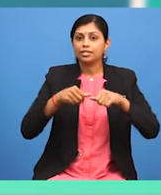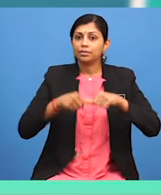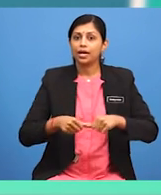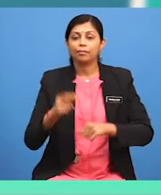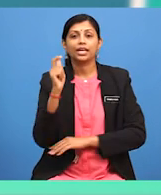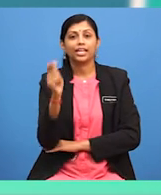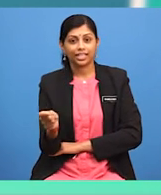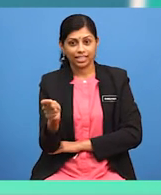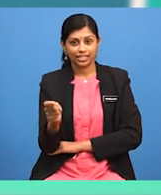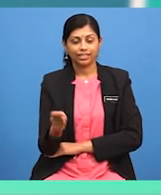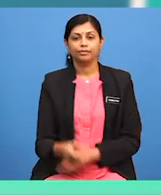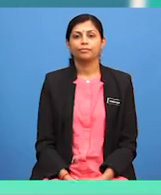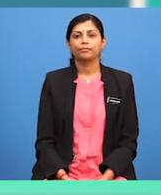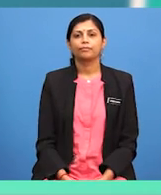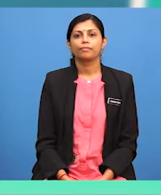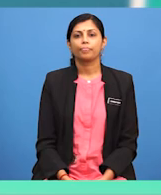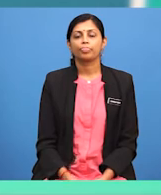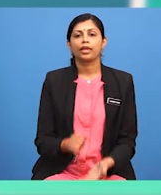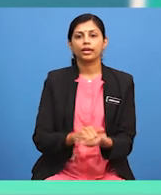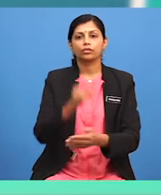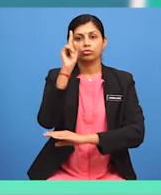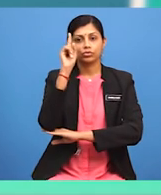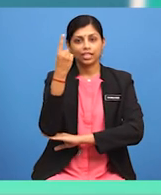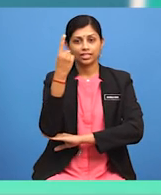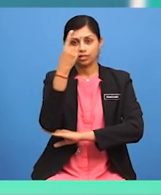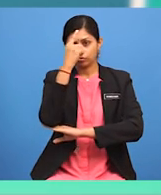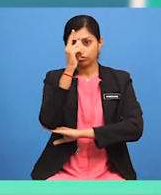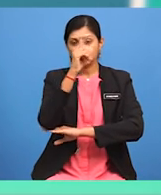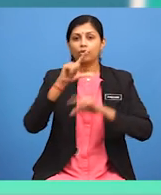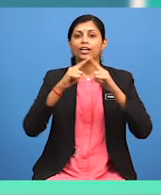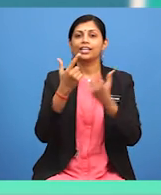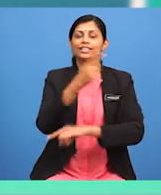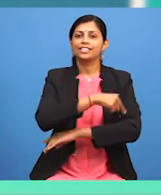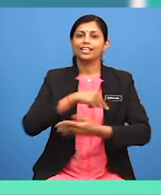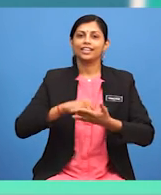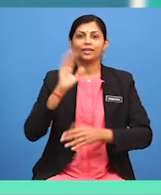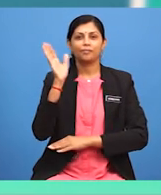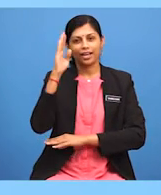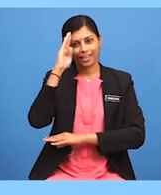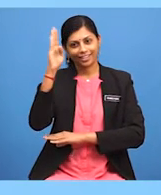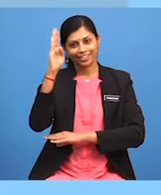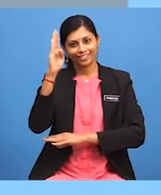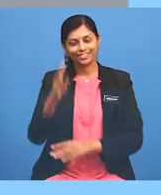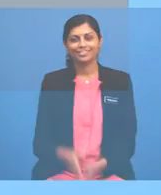tenaga dengan baik. Sekian saja untuk kelas hari ini. Sehingga jumpa lagi. Bye!